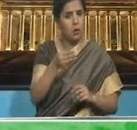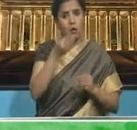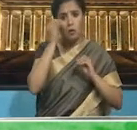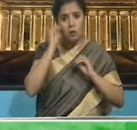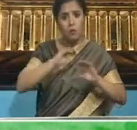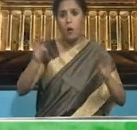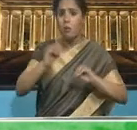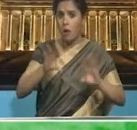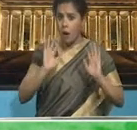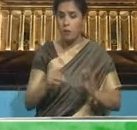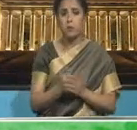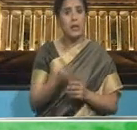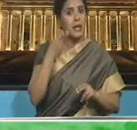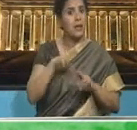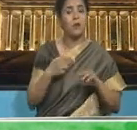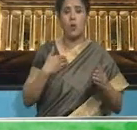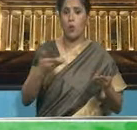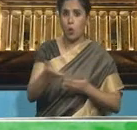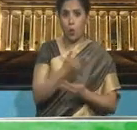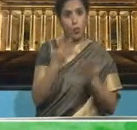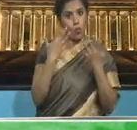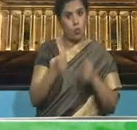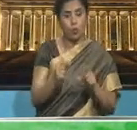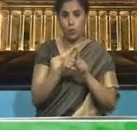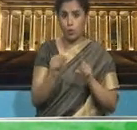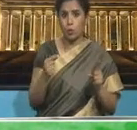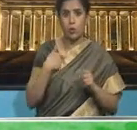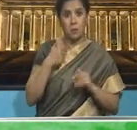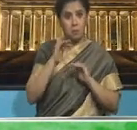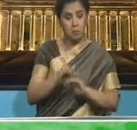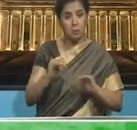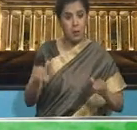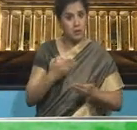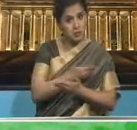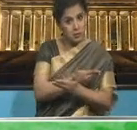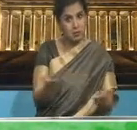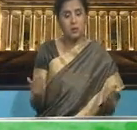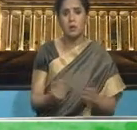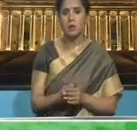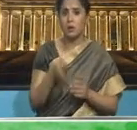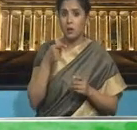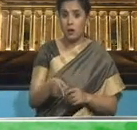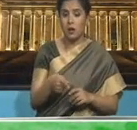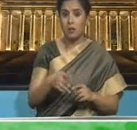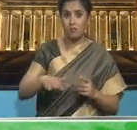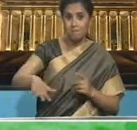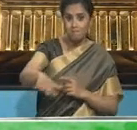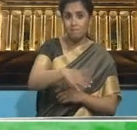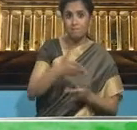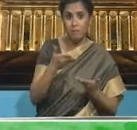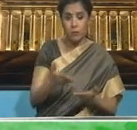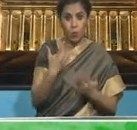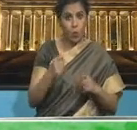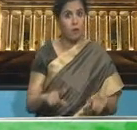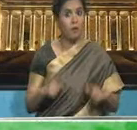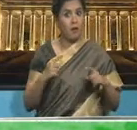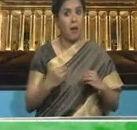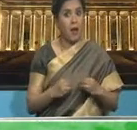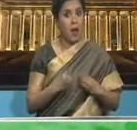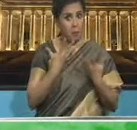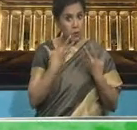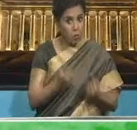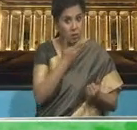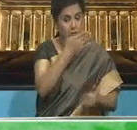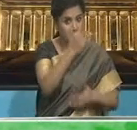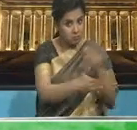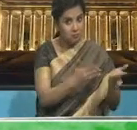दिया था। अगर हम चाहते हैं कि हमारे बच्चे इस धरती पर सुखमय जीवन बिताएं,